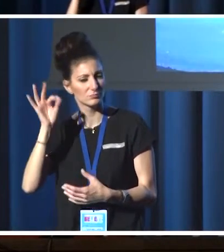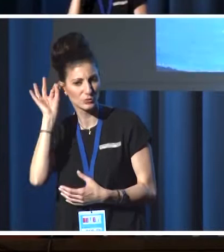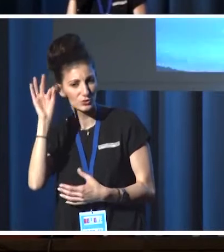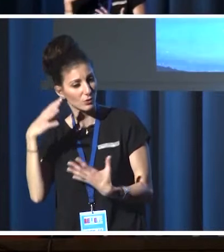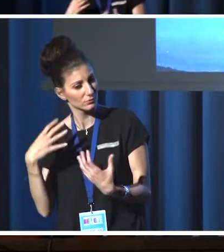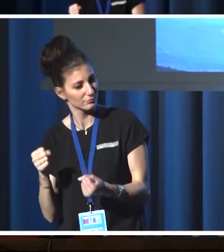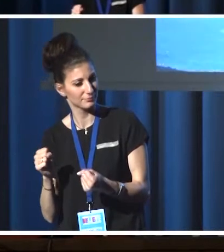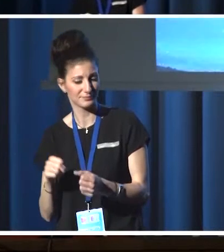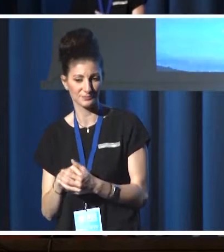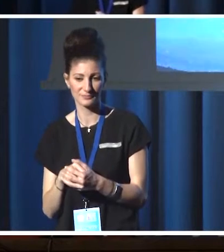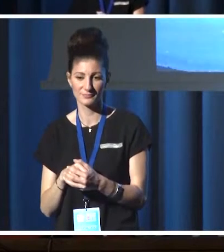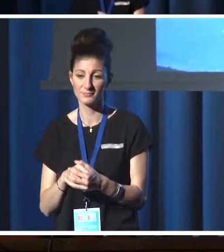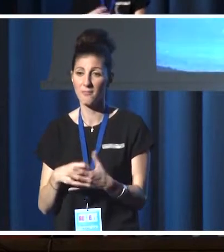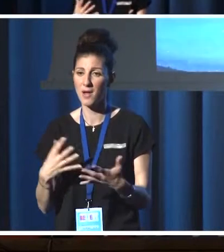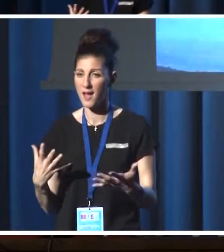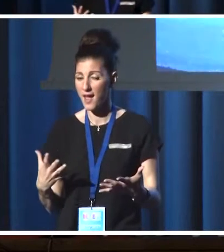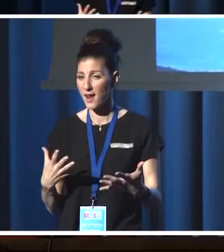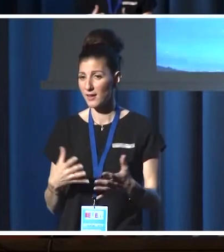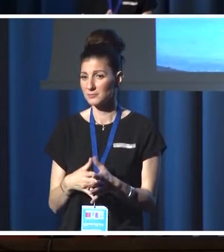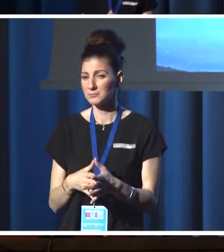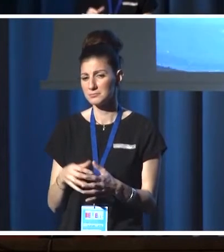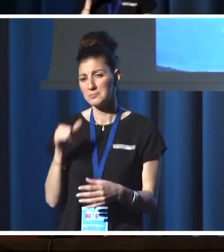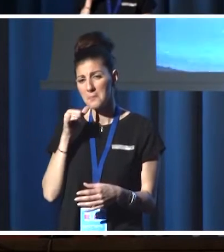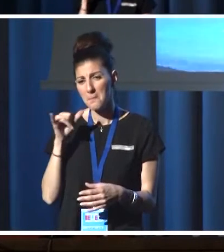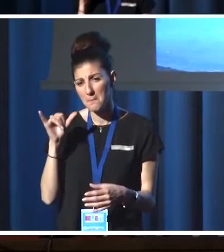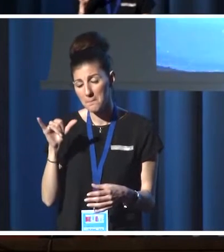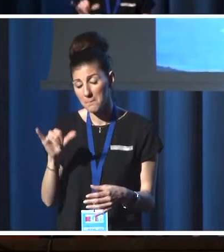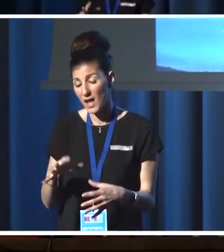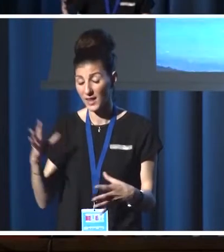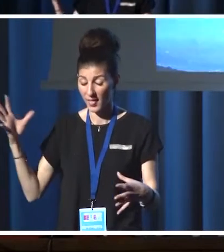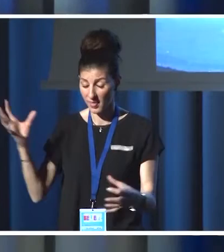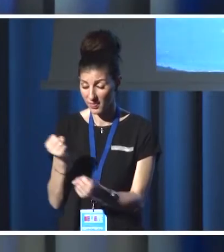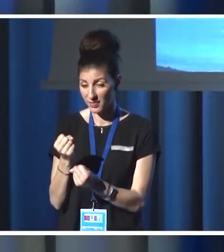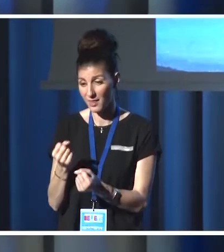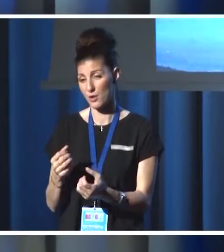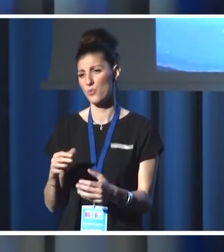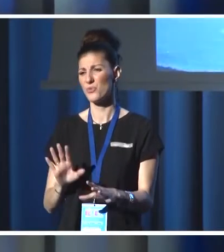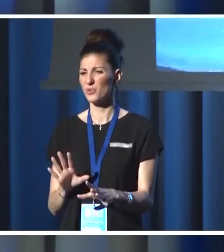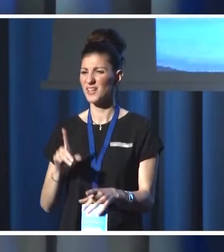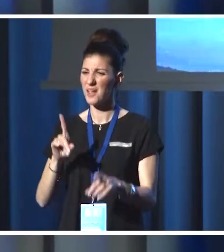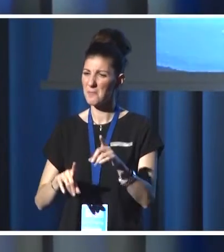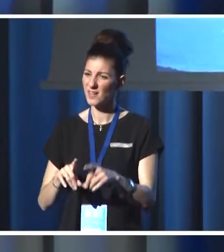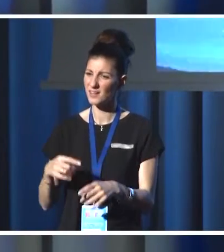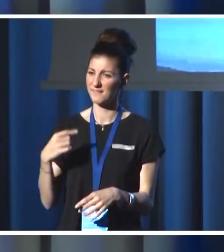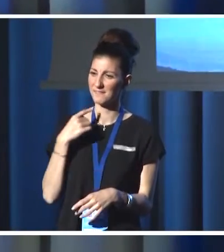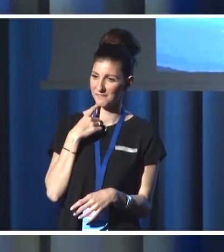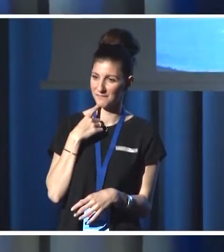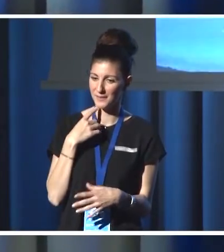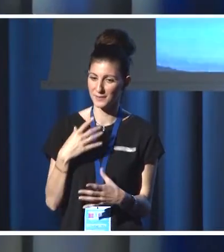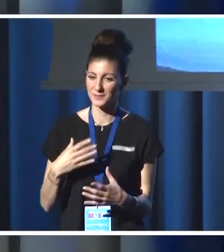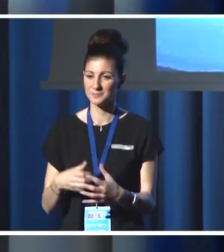στόχους πάντα αυτό δεν ήταν εφικτό να τους πετύχουμε εκ του